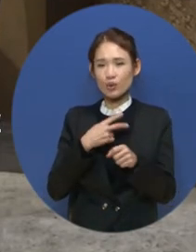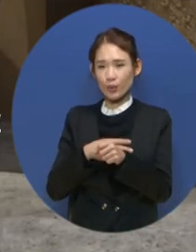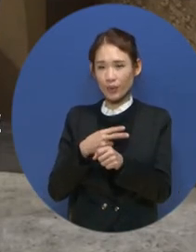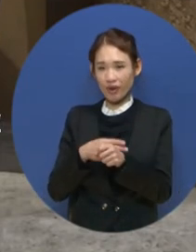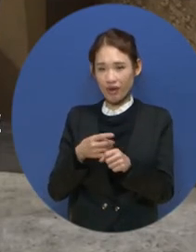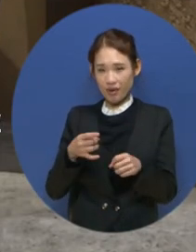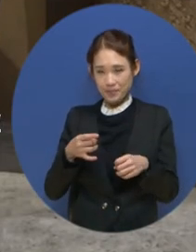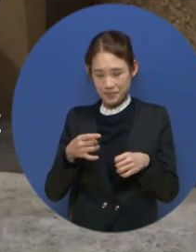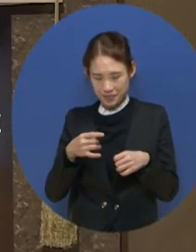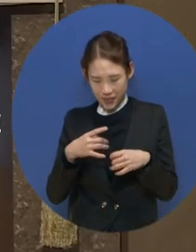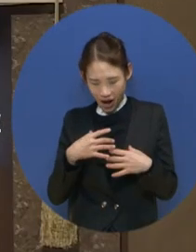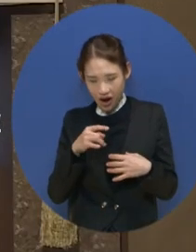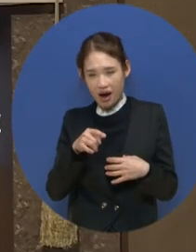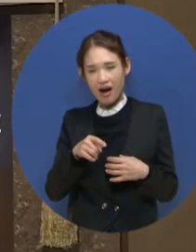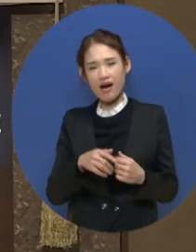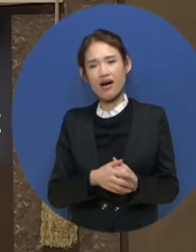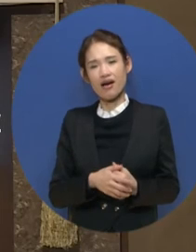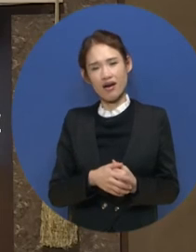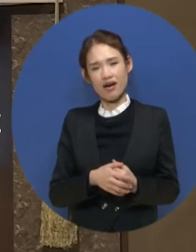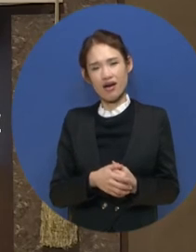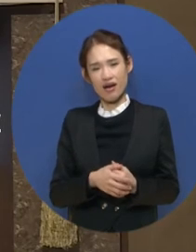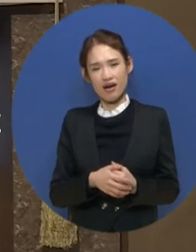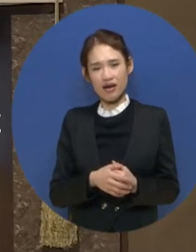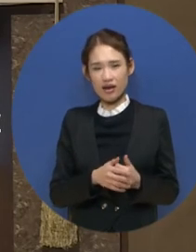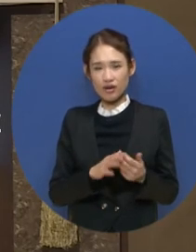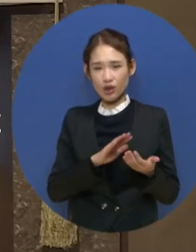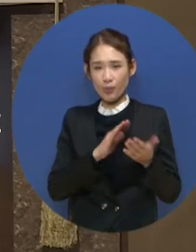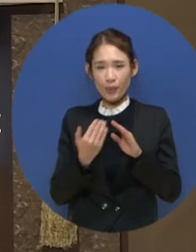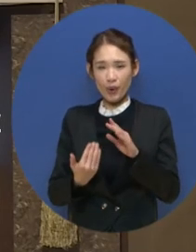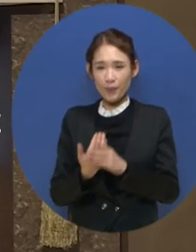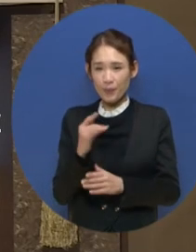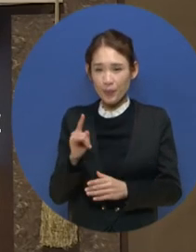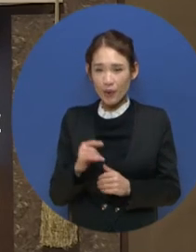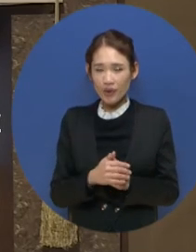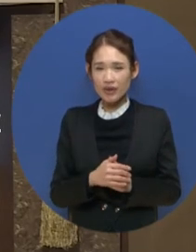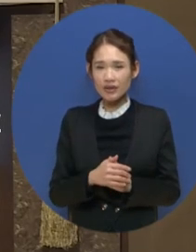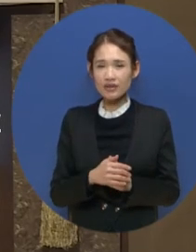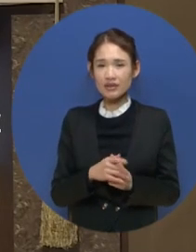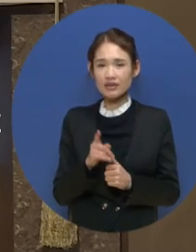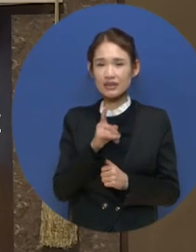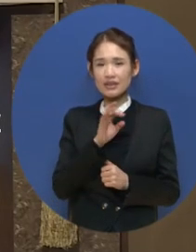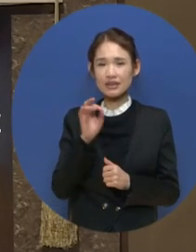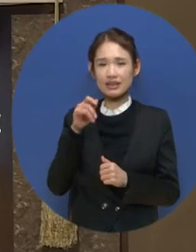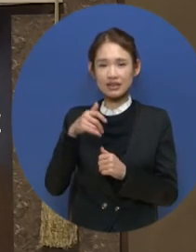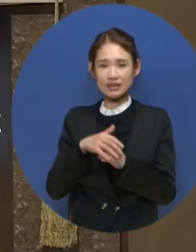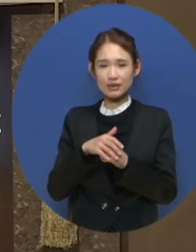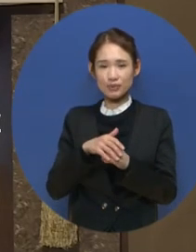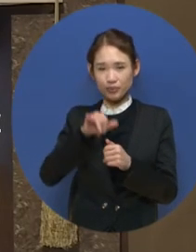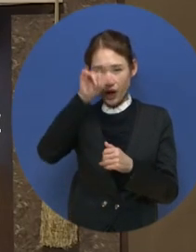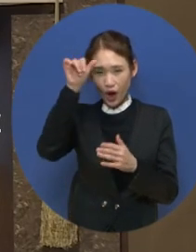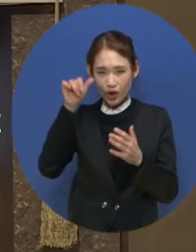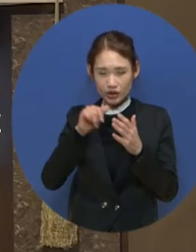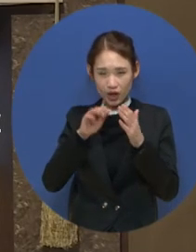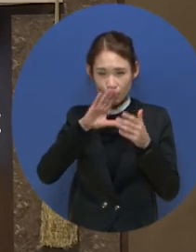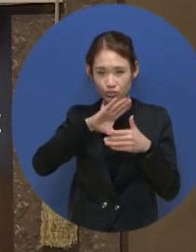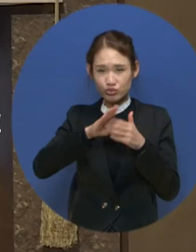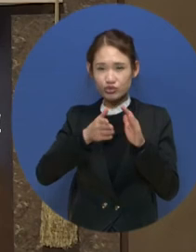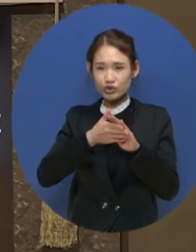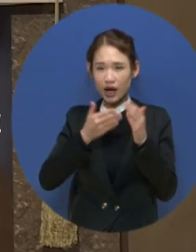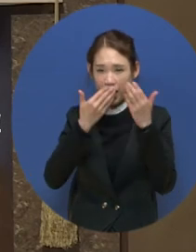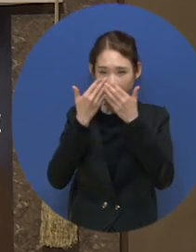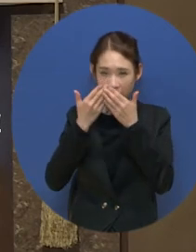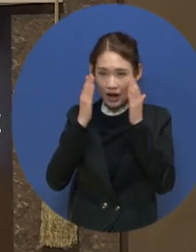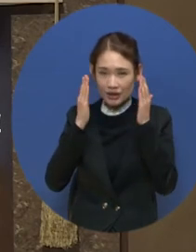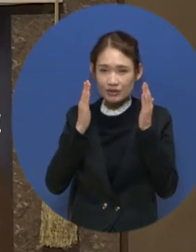교사도 깜짝 놀래고 그래서 어떤 변화가 생겼냐 하면 그 이마트 평생 그런 그 분 와